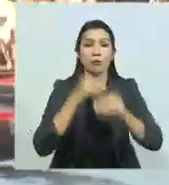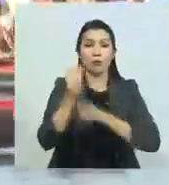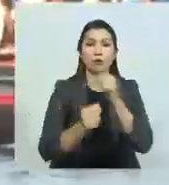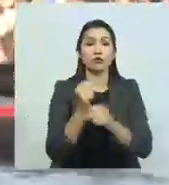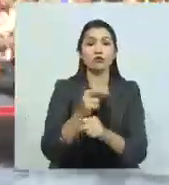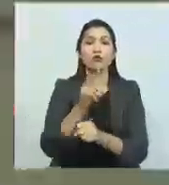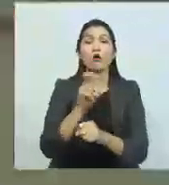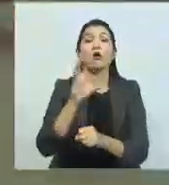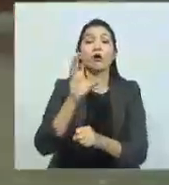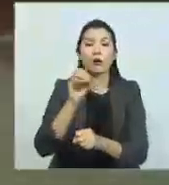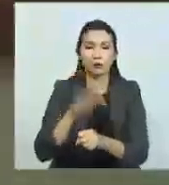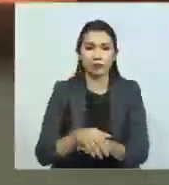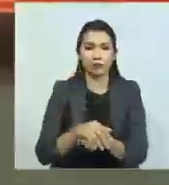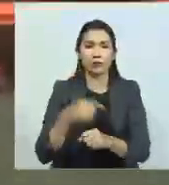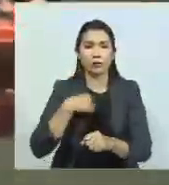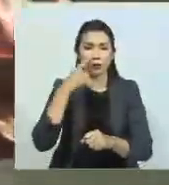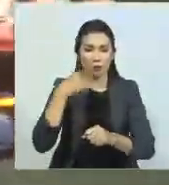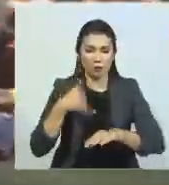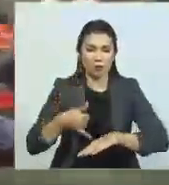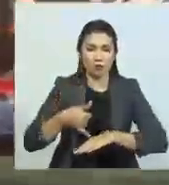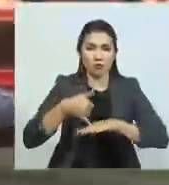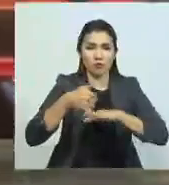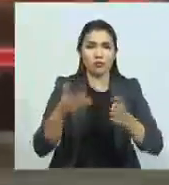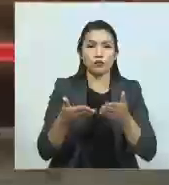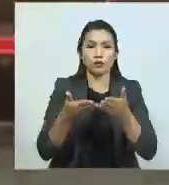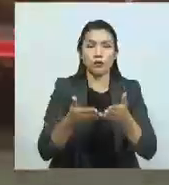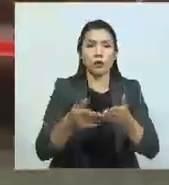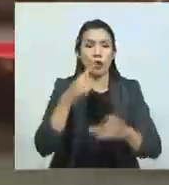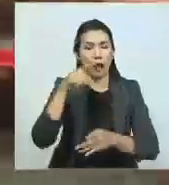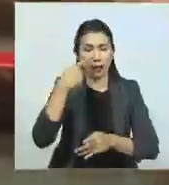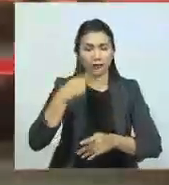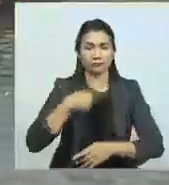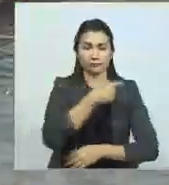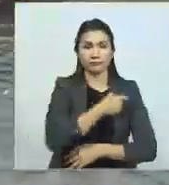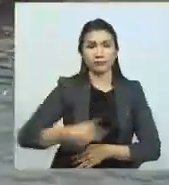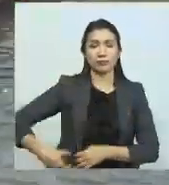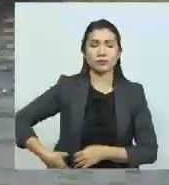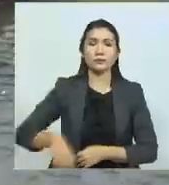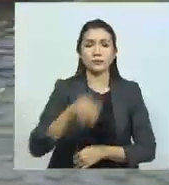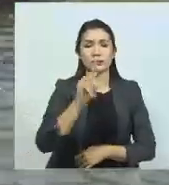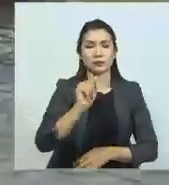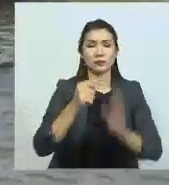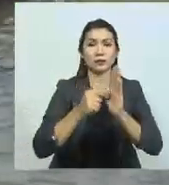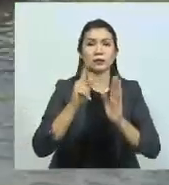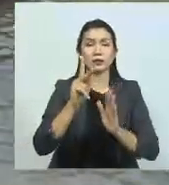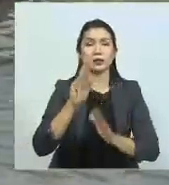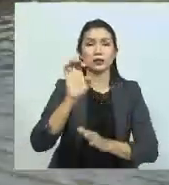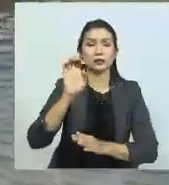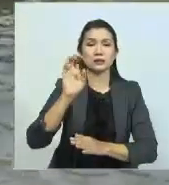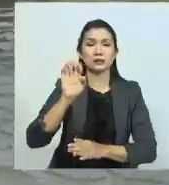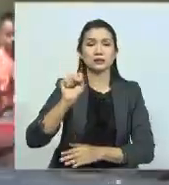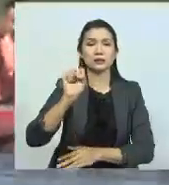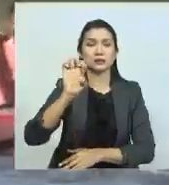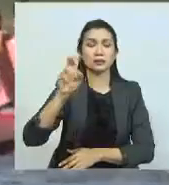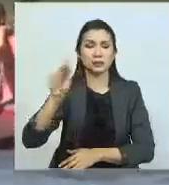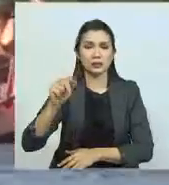ปีตามรอยกองเรือยกพลขึ้นบกสมเด็จพระเจ้าตากสินมหาราชจากจันทบุรีสู่อยุธยา